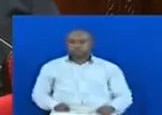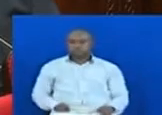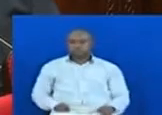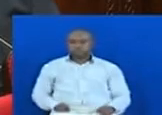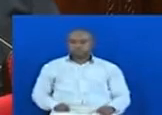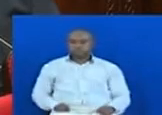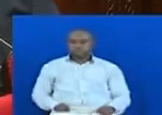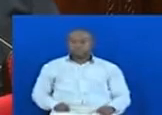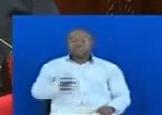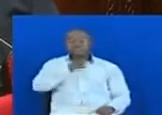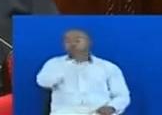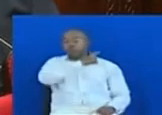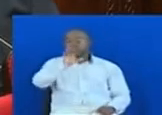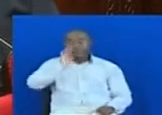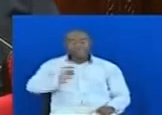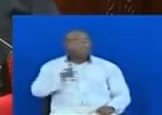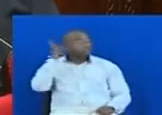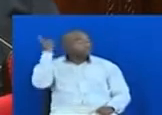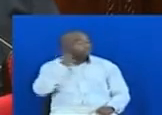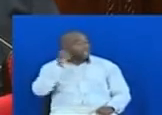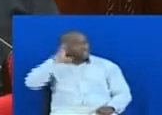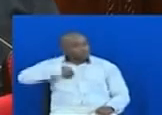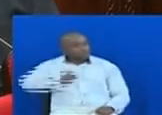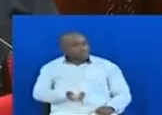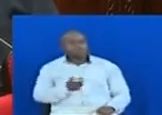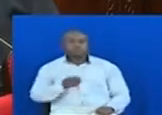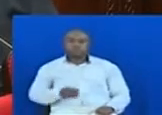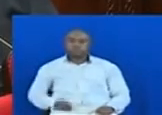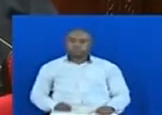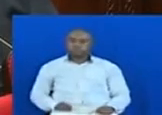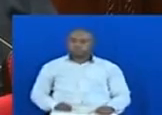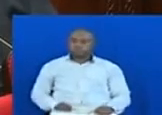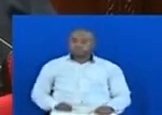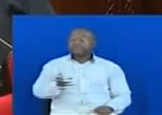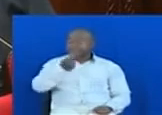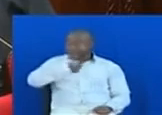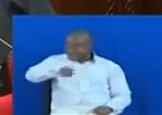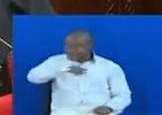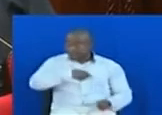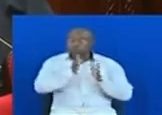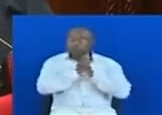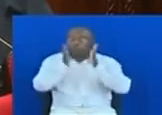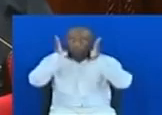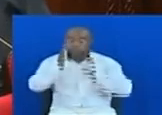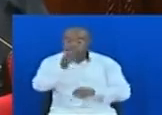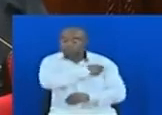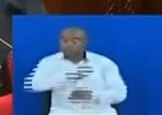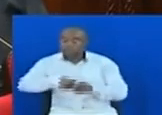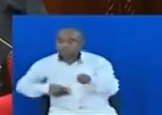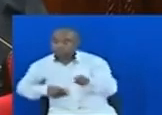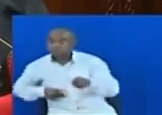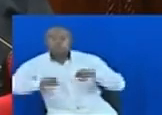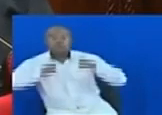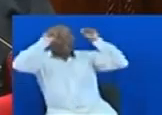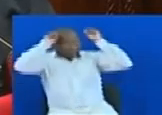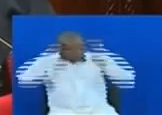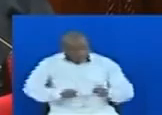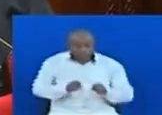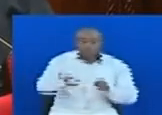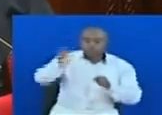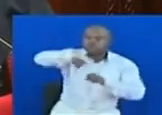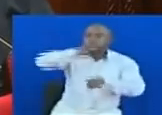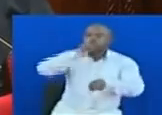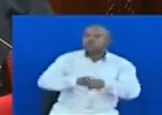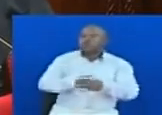Asitusikie sisi wananchi wake kwa vipi? Kwa hiyo tunamuomba lazima aongezewe muda